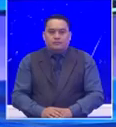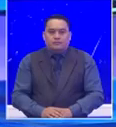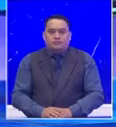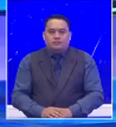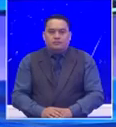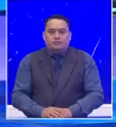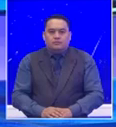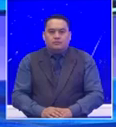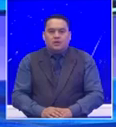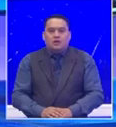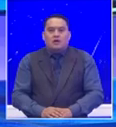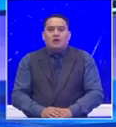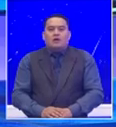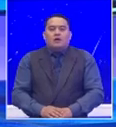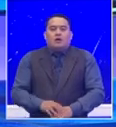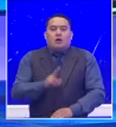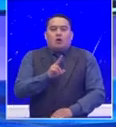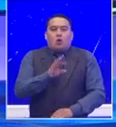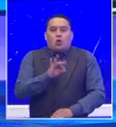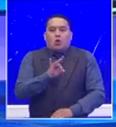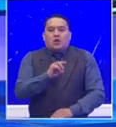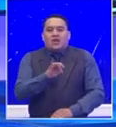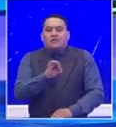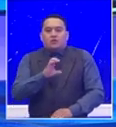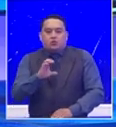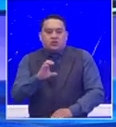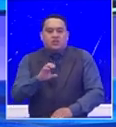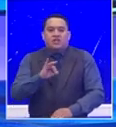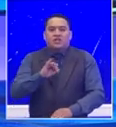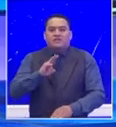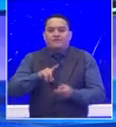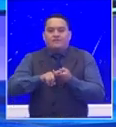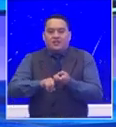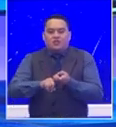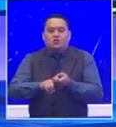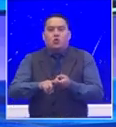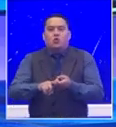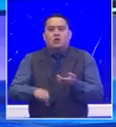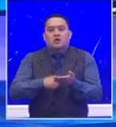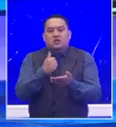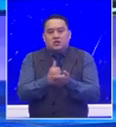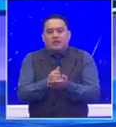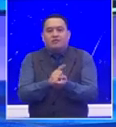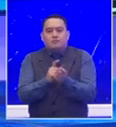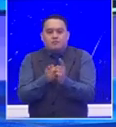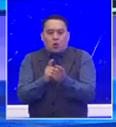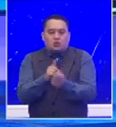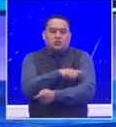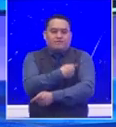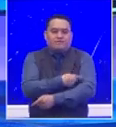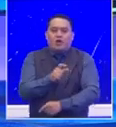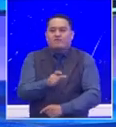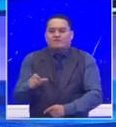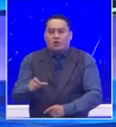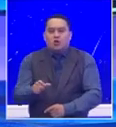Основная нагрузка в эти дни и в период борьбы с коронавирусной инфекцией ложится на плечи медработников. Стационарные учреждения готовы принять